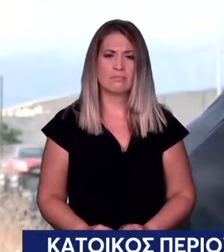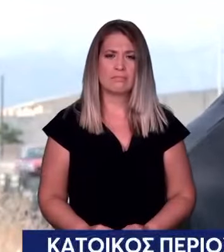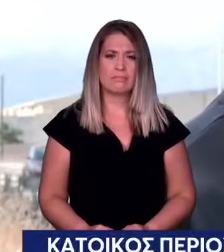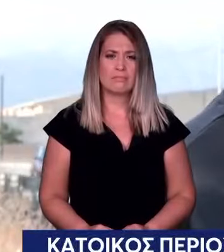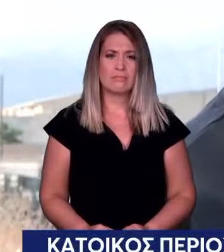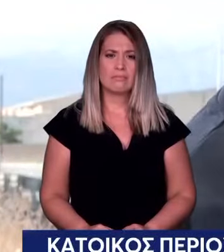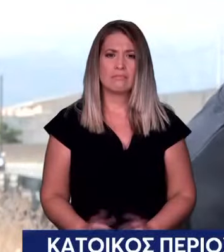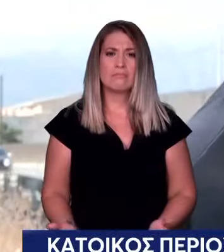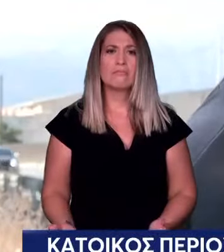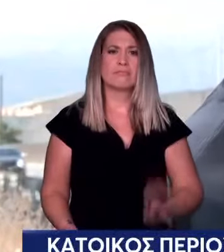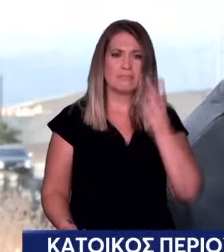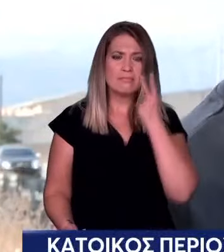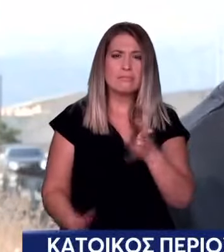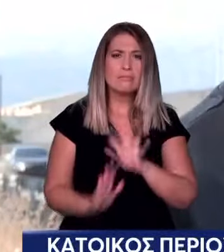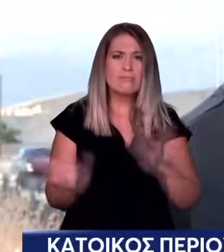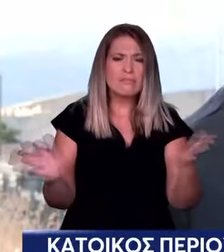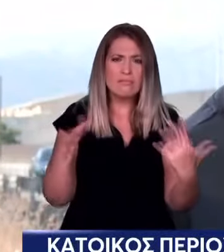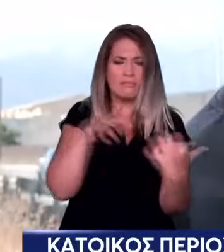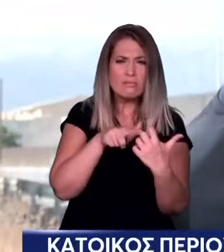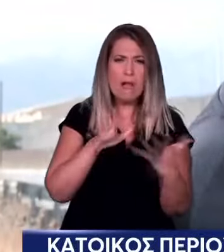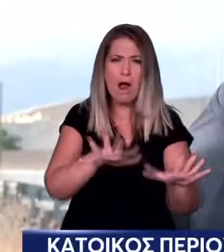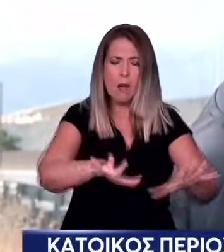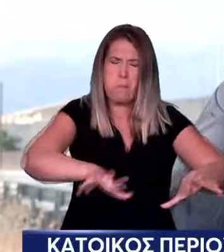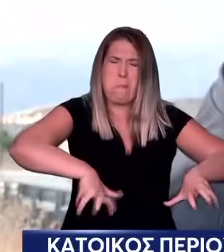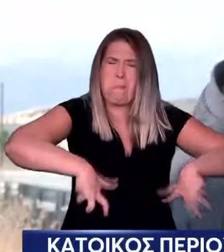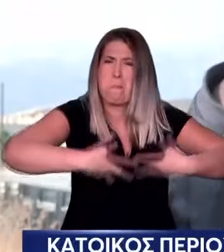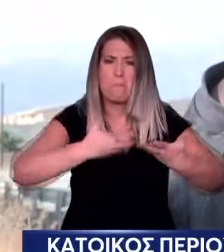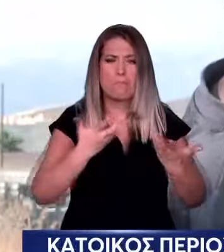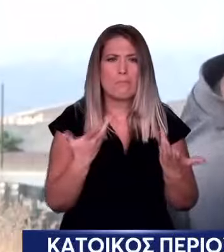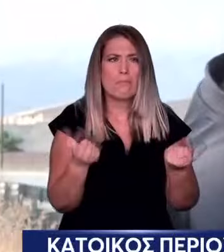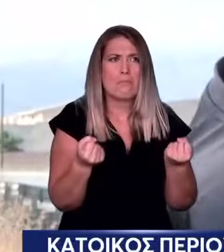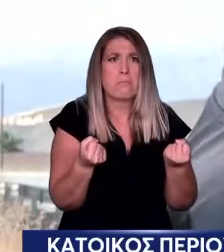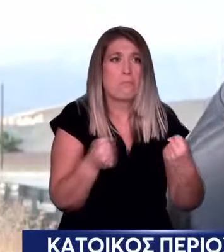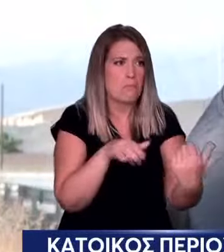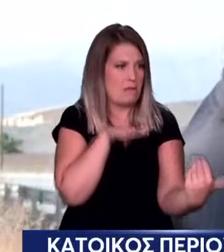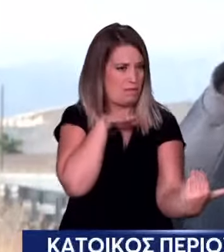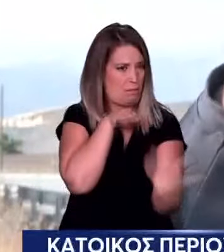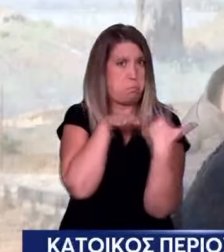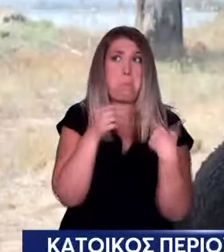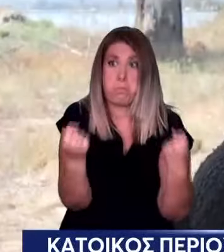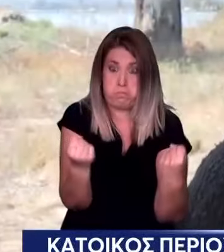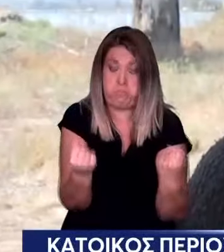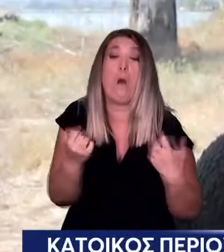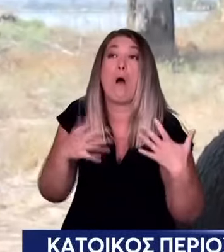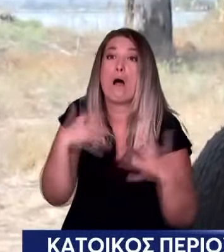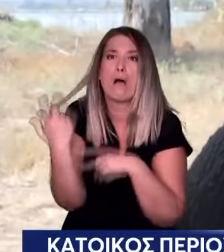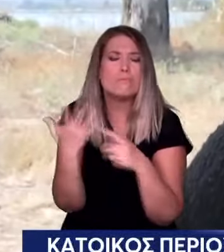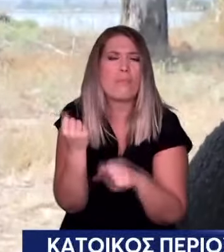την Νάντια. Τη διαλύει κυριολεκτικά, χτυπάει δεύτερο τον Αλέξη από πίσω, ένα δεύτερο τζιπ. Λες